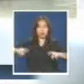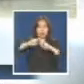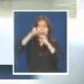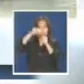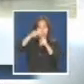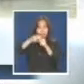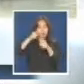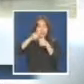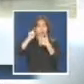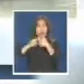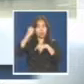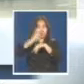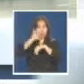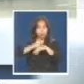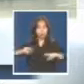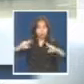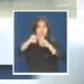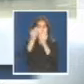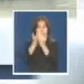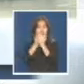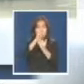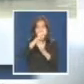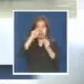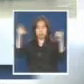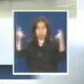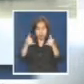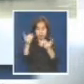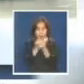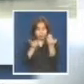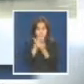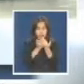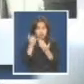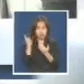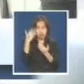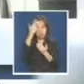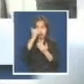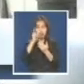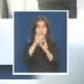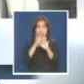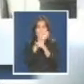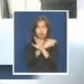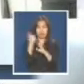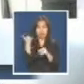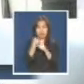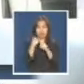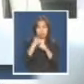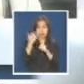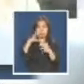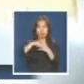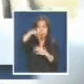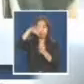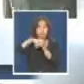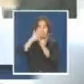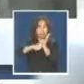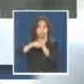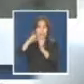ฐมนตรีว่าการกระทรวงการคลังครับเพราะว่าอีกด้านหนึ่งที่เราได้ดำเนินการมาก่อนหน้านี้ก็คือการขึ้นภาษีสรรพสามิตนะครับโดยเฉ